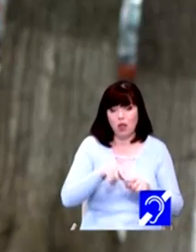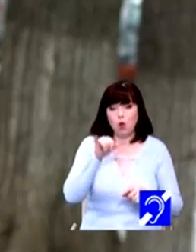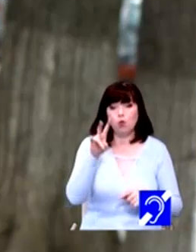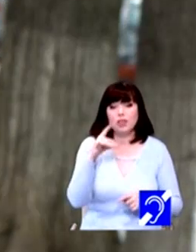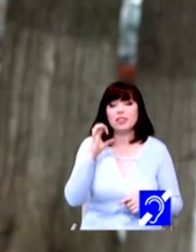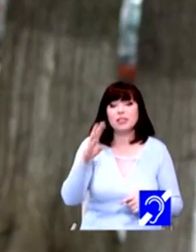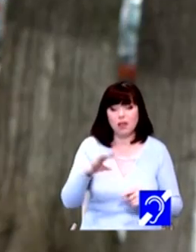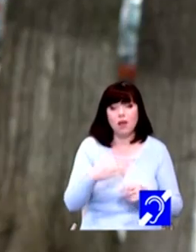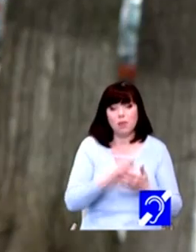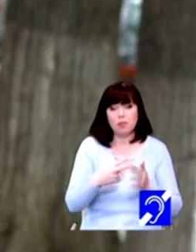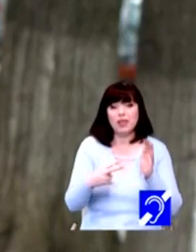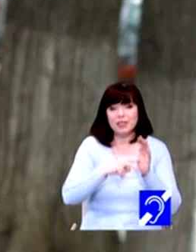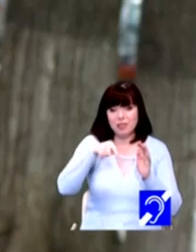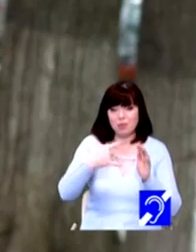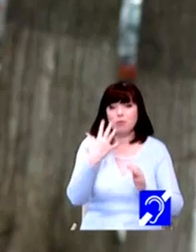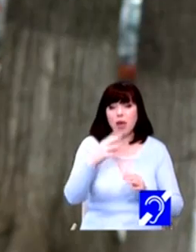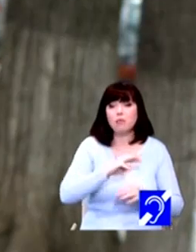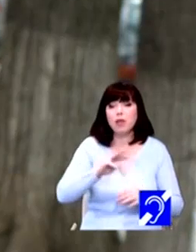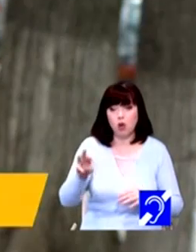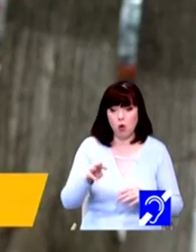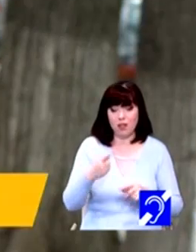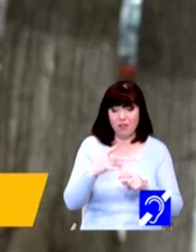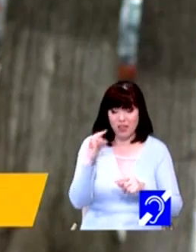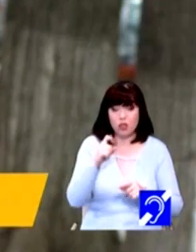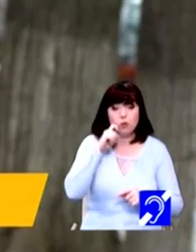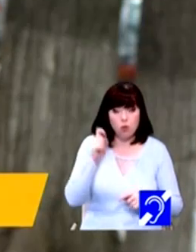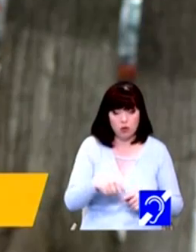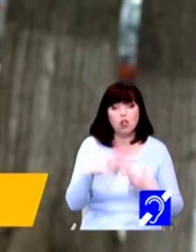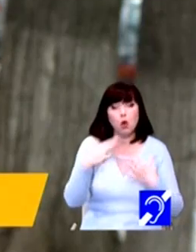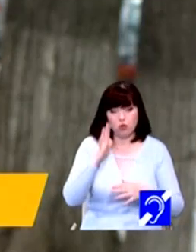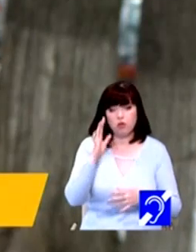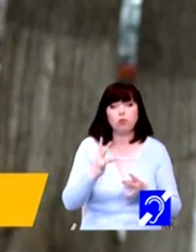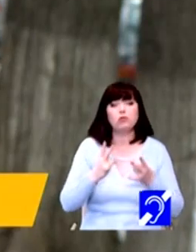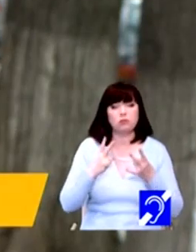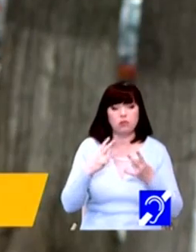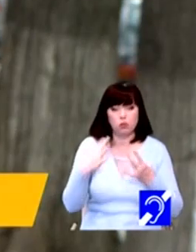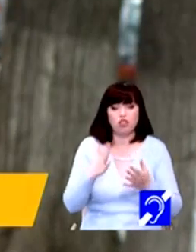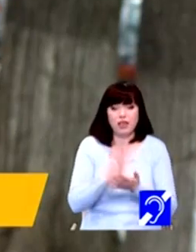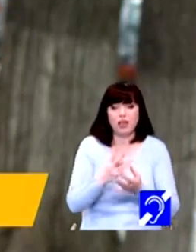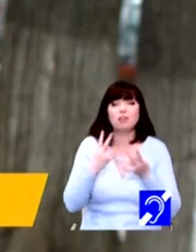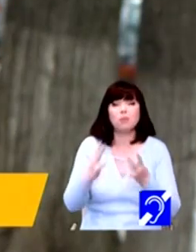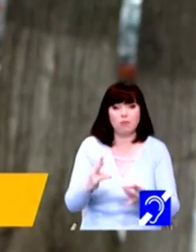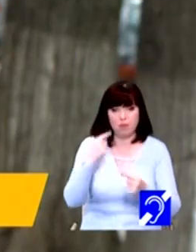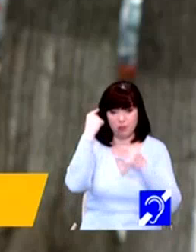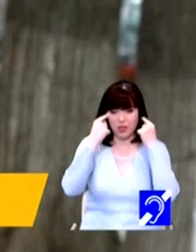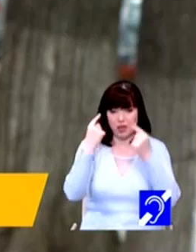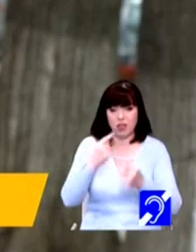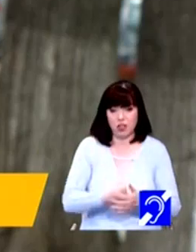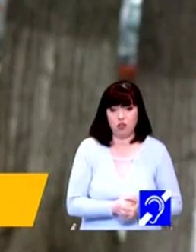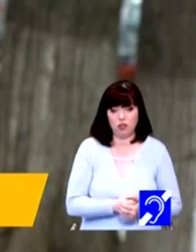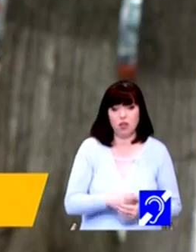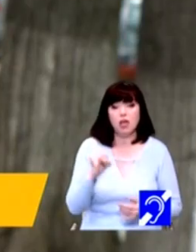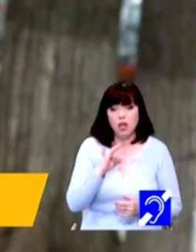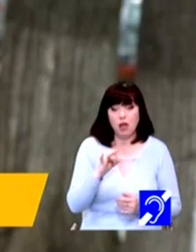jur de 7,5 milioane de copii din această țară vor fi afectați de război, în timp ce 350.000 de copii nu